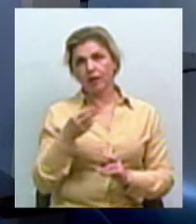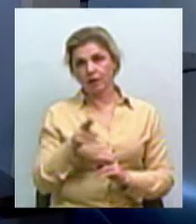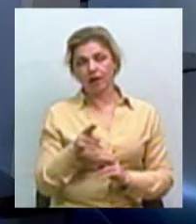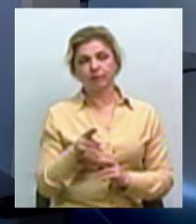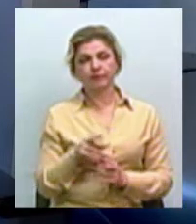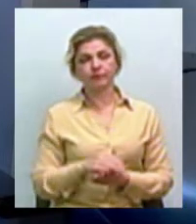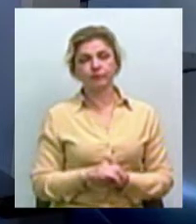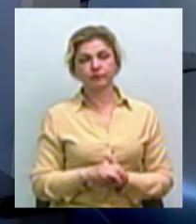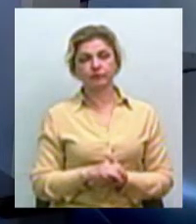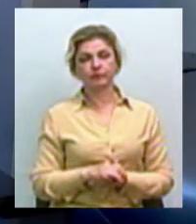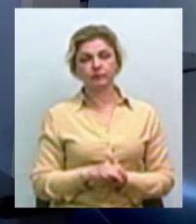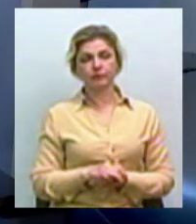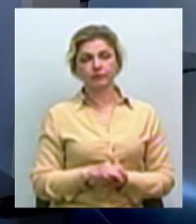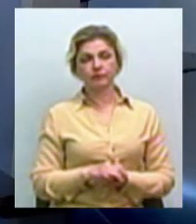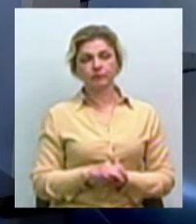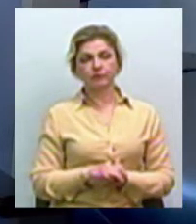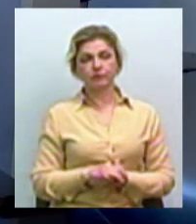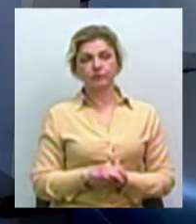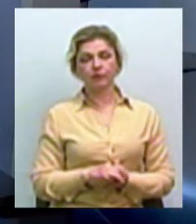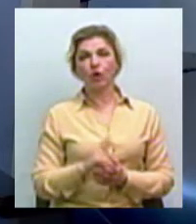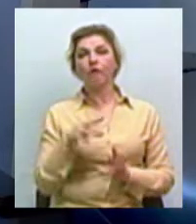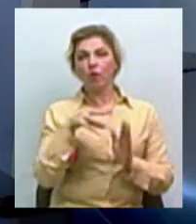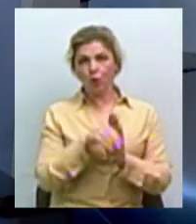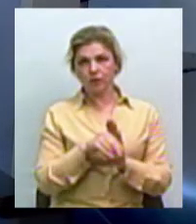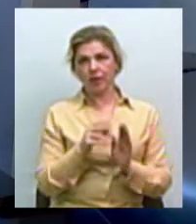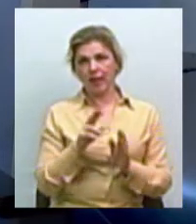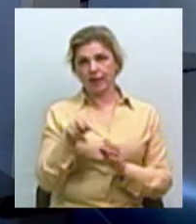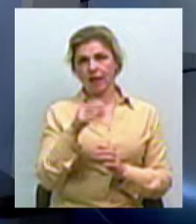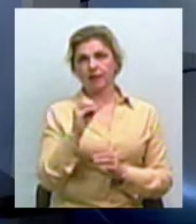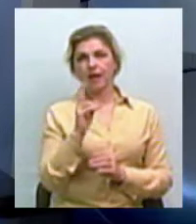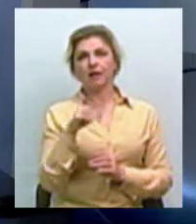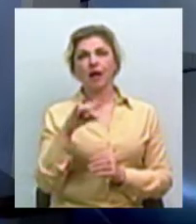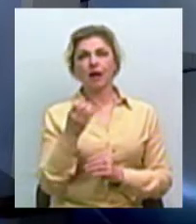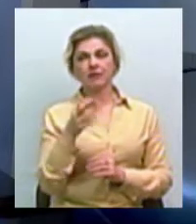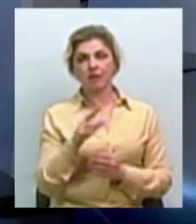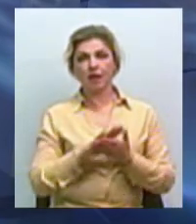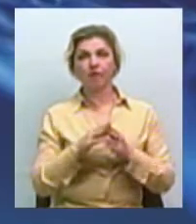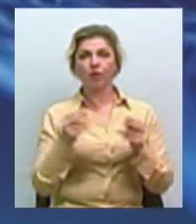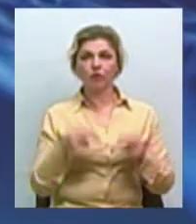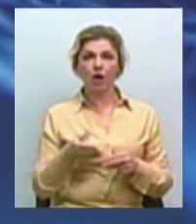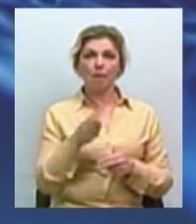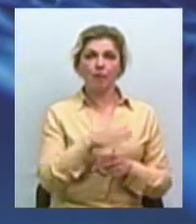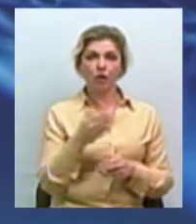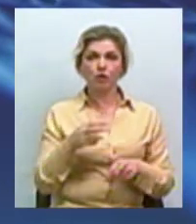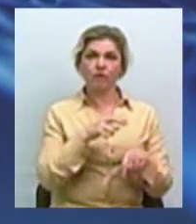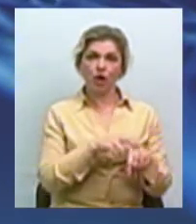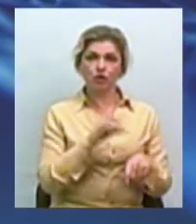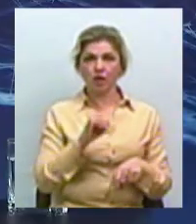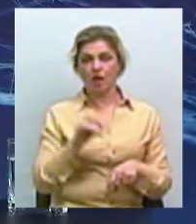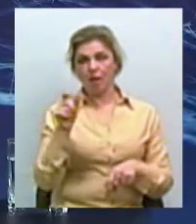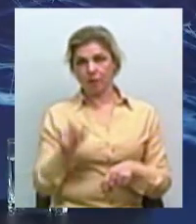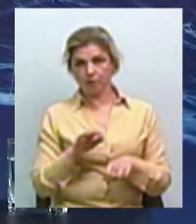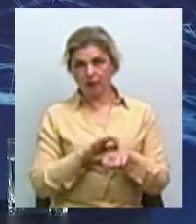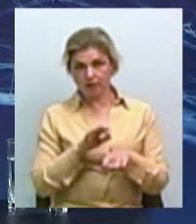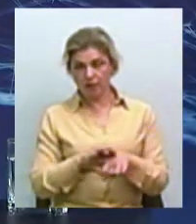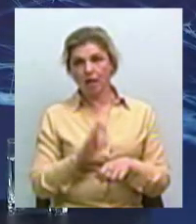які укладають, тобто декларацію, яка укладається між лікарем та пацієнту. Тому в